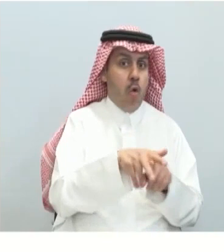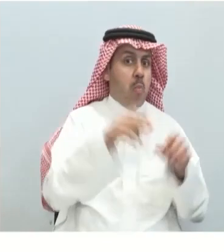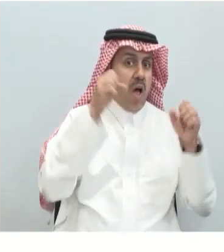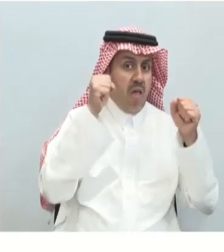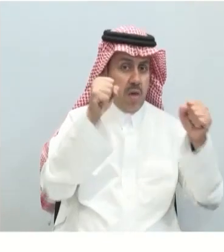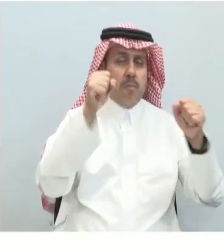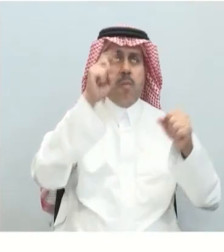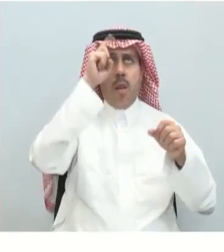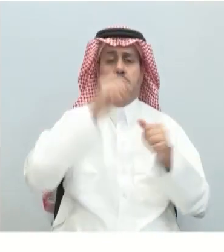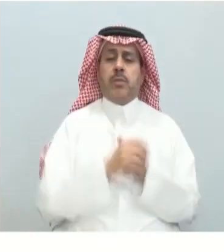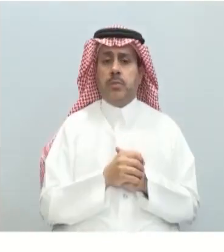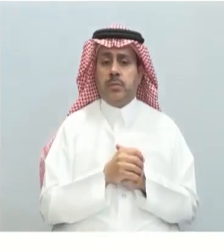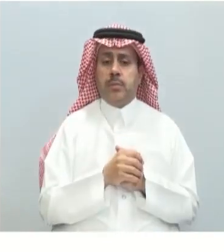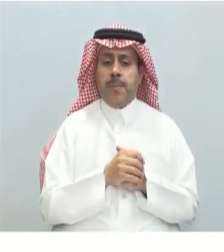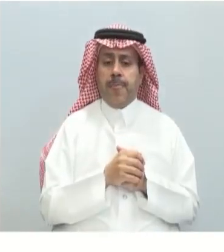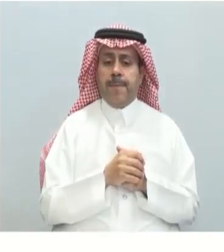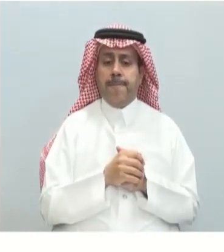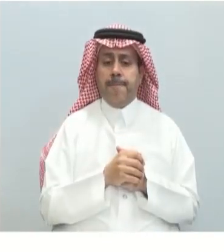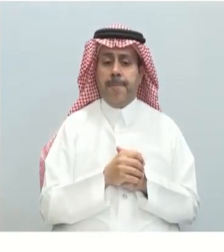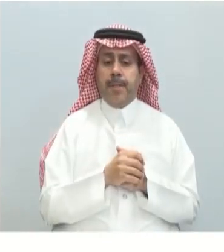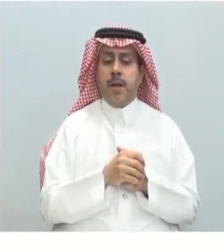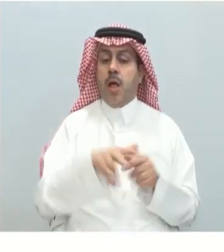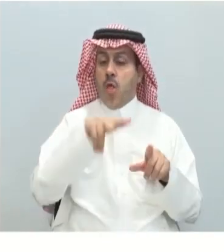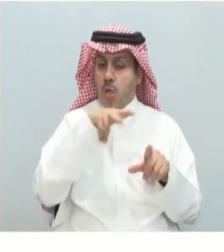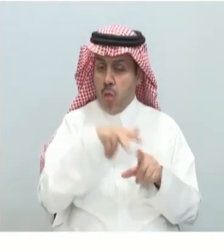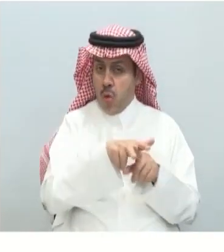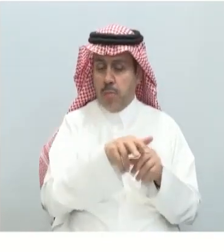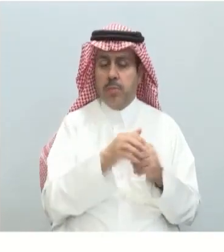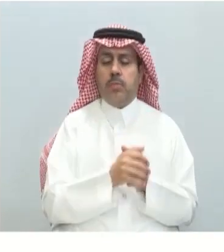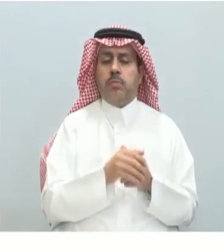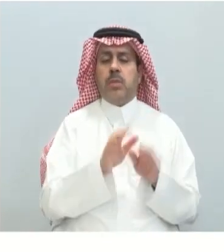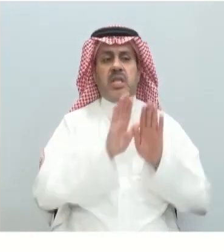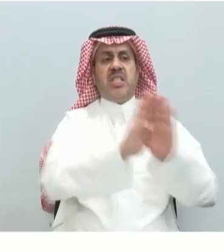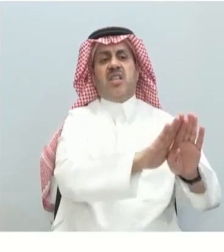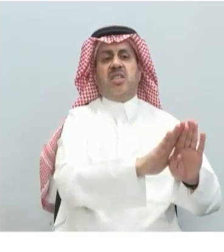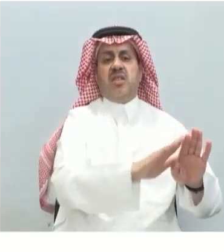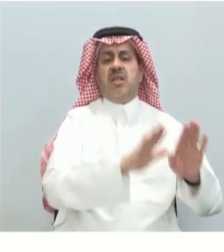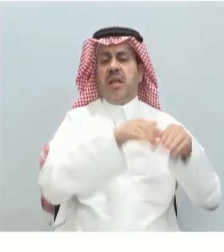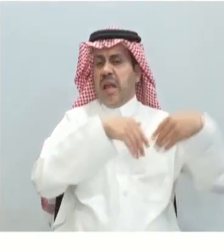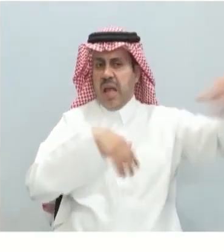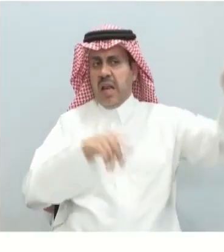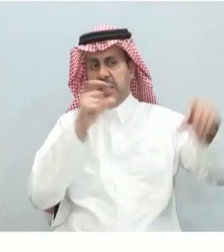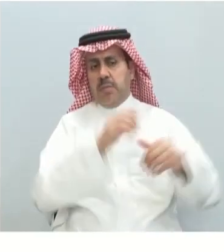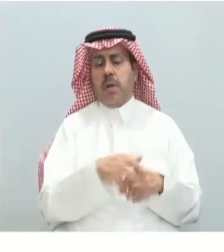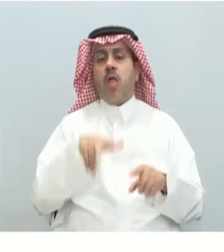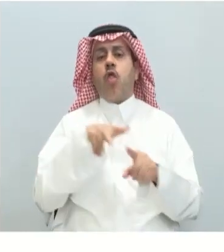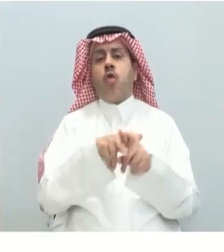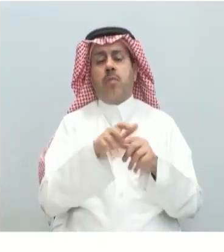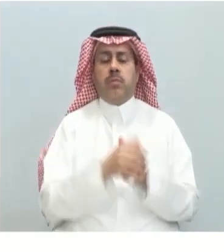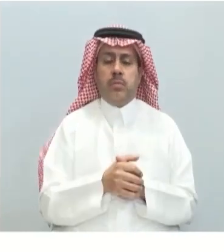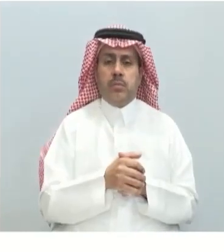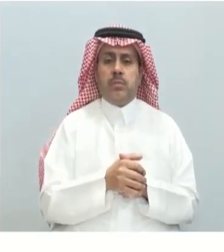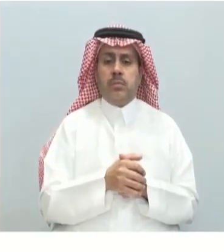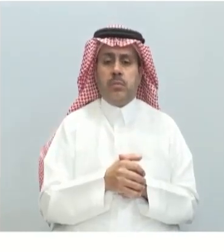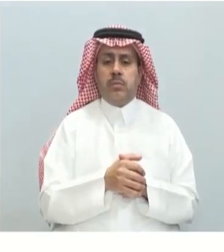عظيم الظلم في هذه السوره يقصد به الصد عن دين الله والاعراض عنه ويجادلون في دين